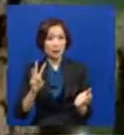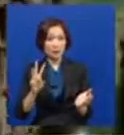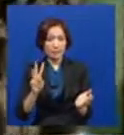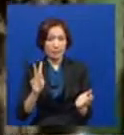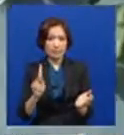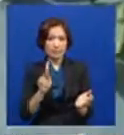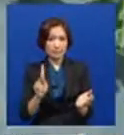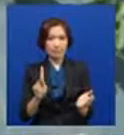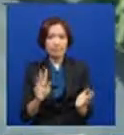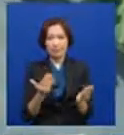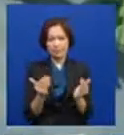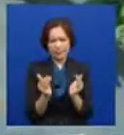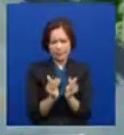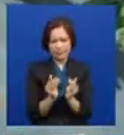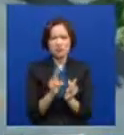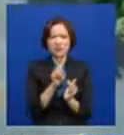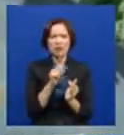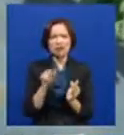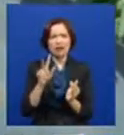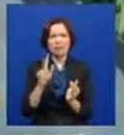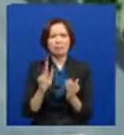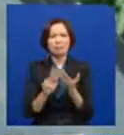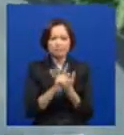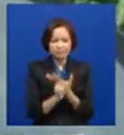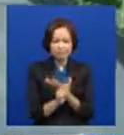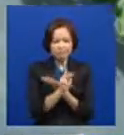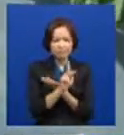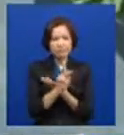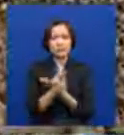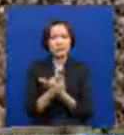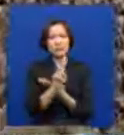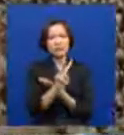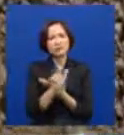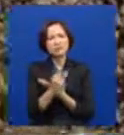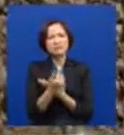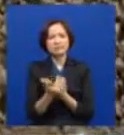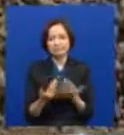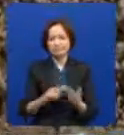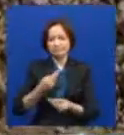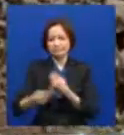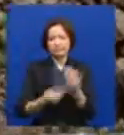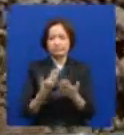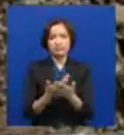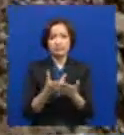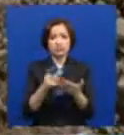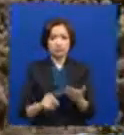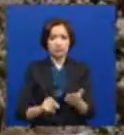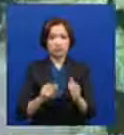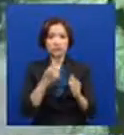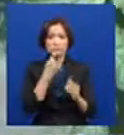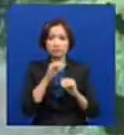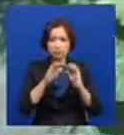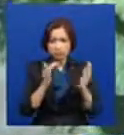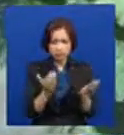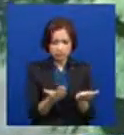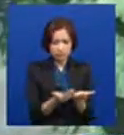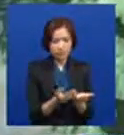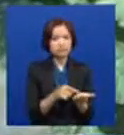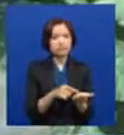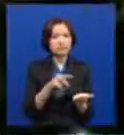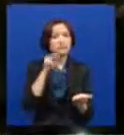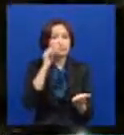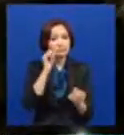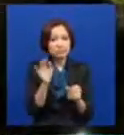กโตแค่ 2-3 กิโลกรัมเมื่อนำออกขายก็ได้ราคาถูกนอกจากนี้เมื่อแตงโมขาดน้ำก็เกิดปัญหาต้นแตงโมไม่ส